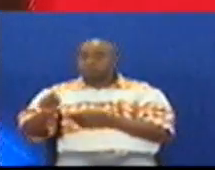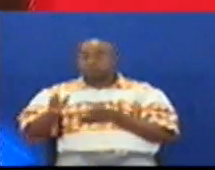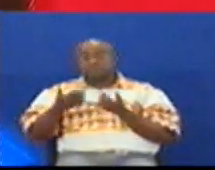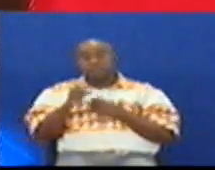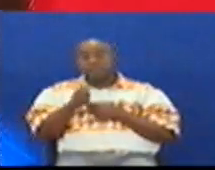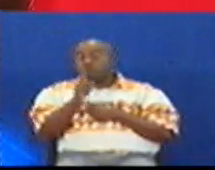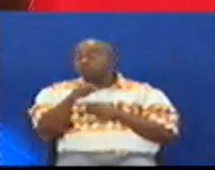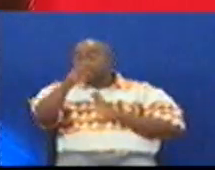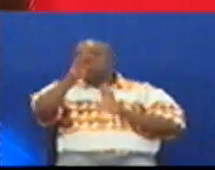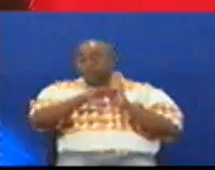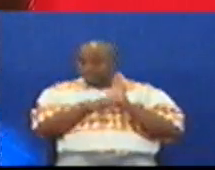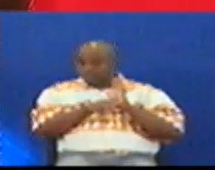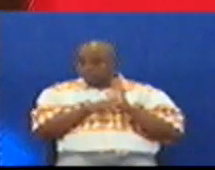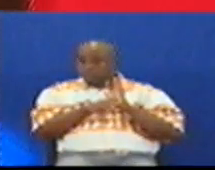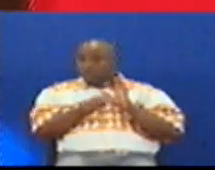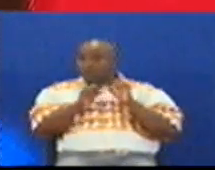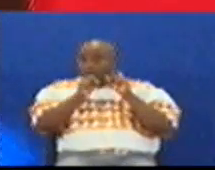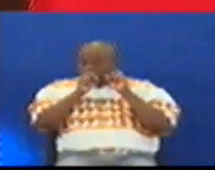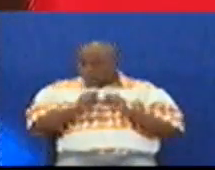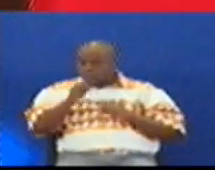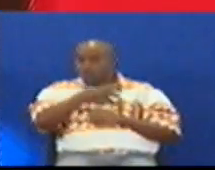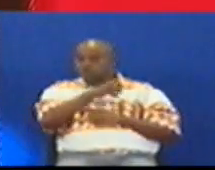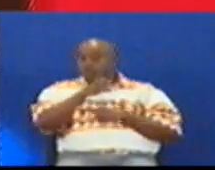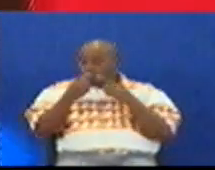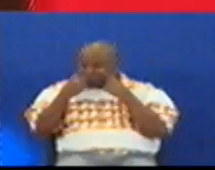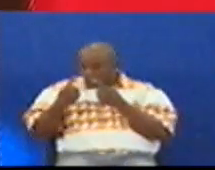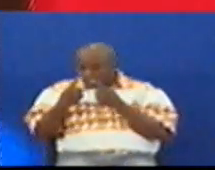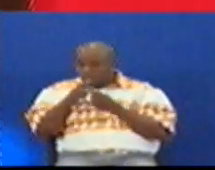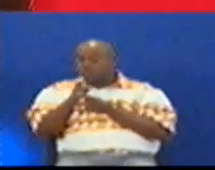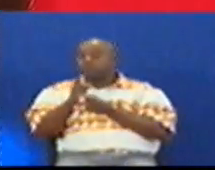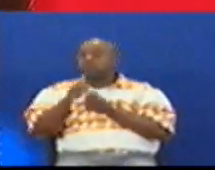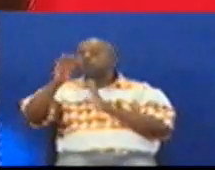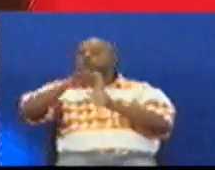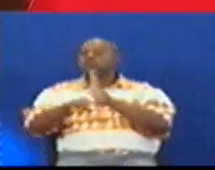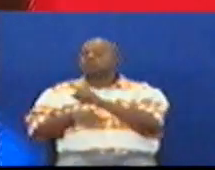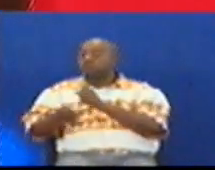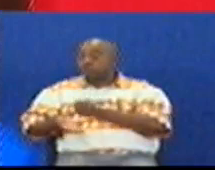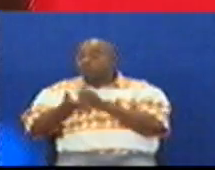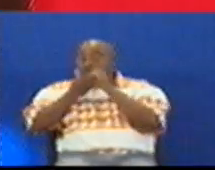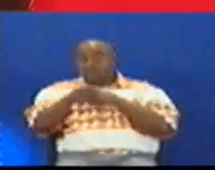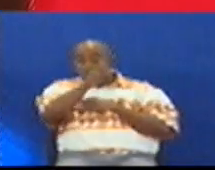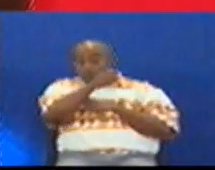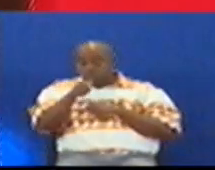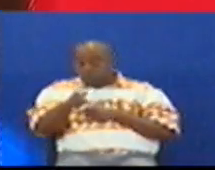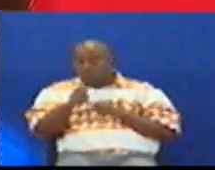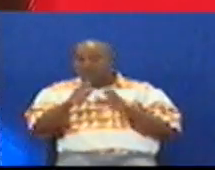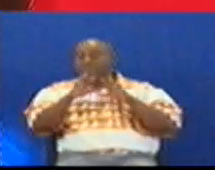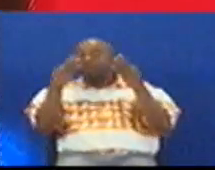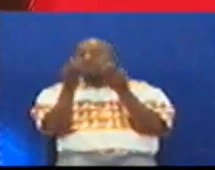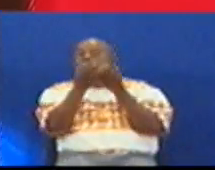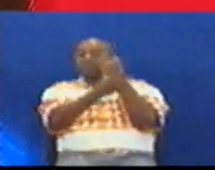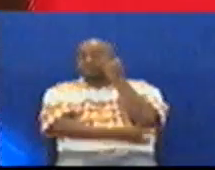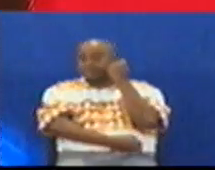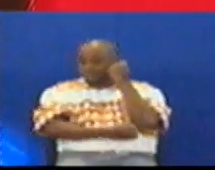kuna utaratibu ambao unapaswa wizara uangalie kwa namna gani wanaweza wakasaidia watu wa TASAF. Sasa nisisahau Mheshimiwa